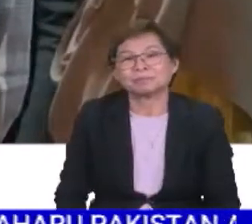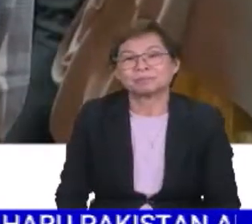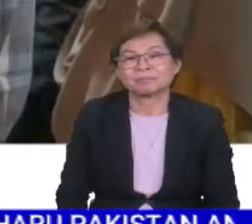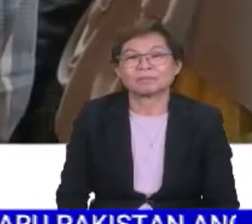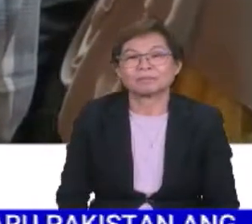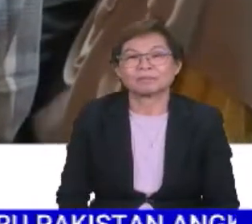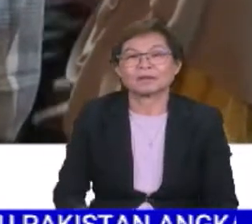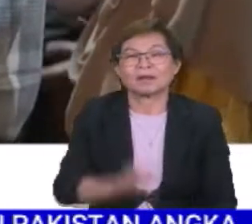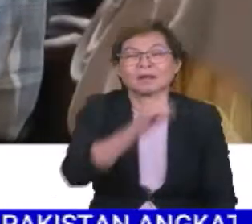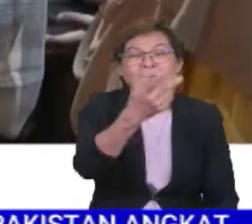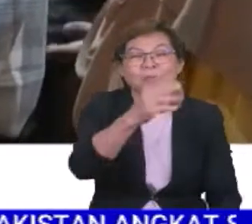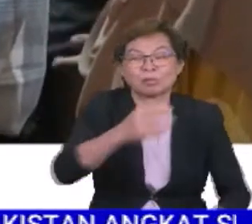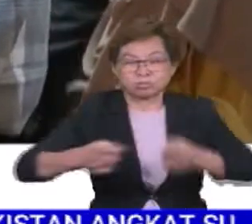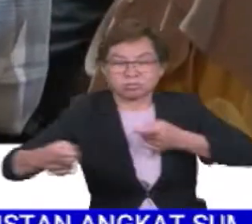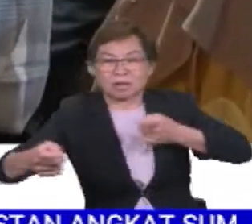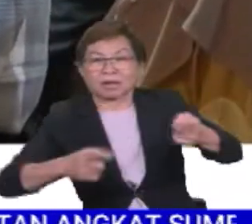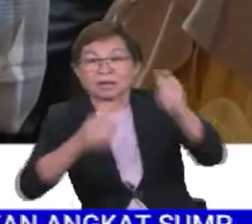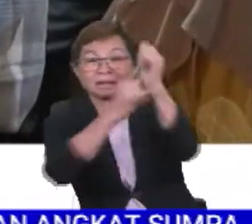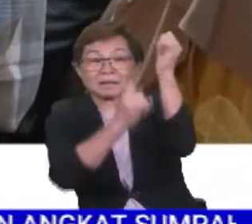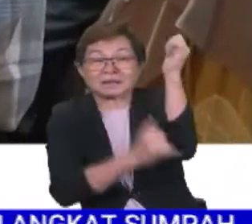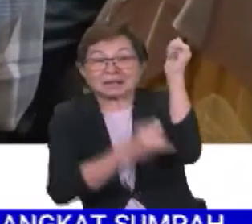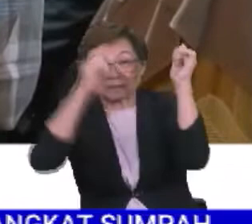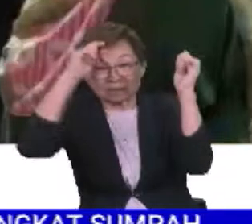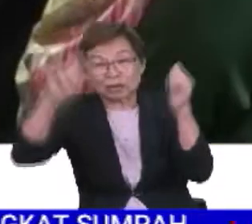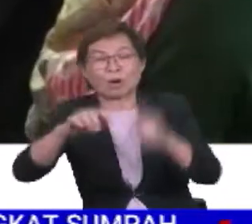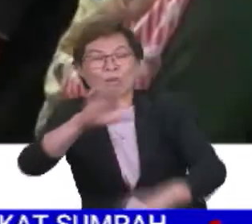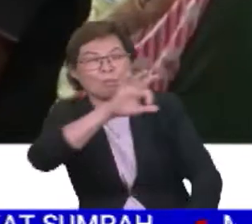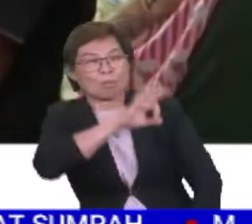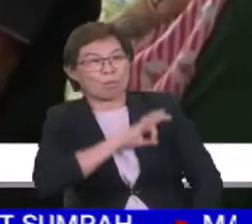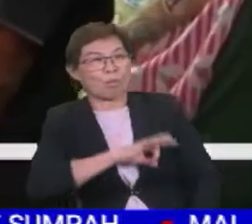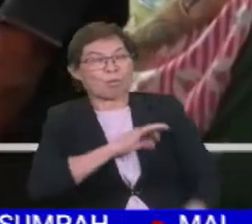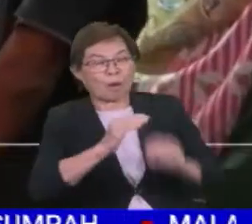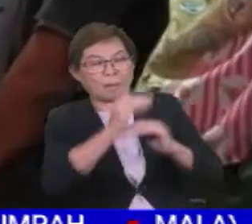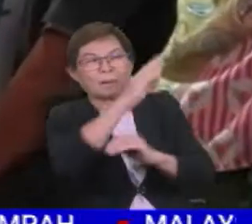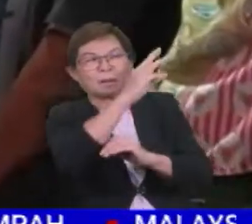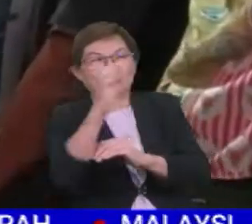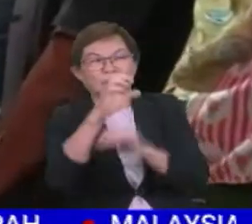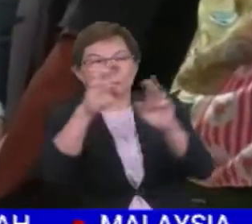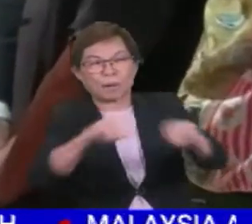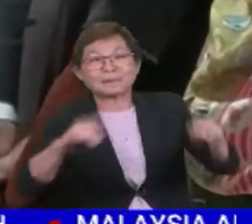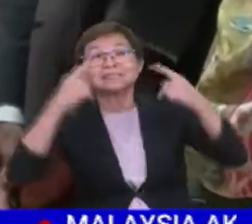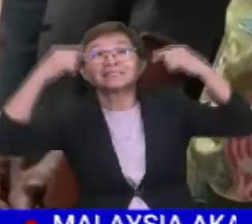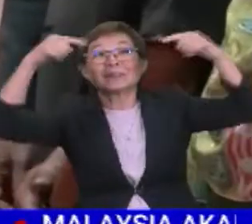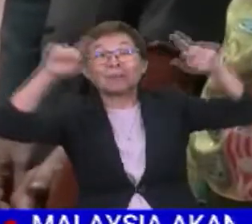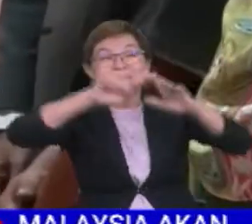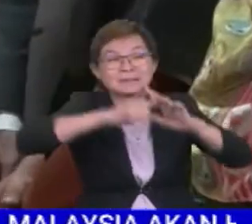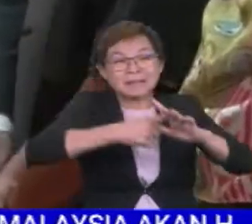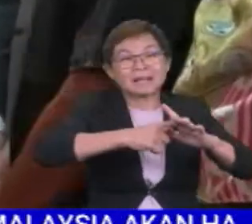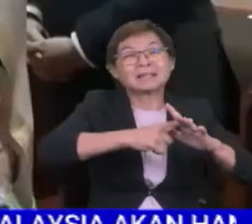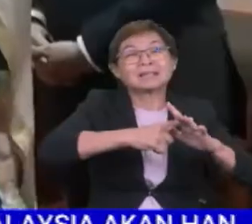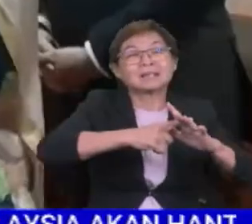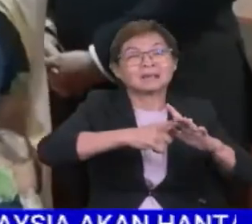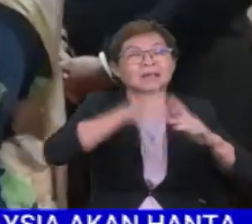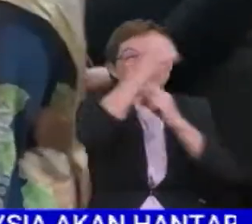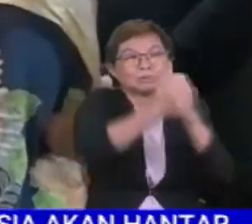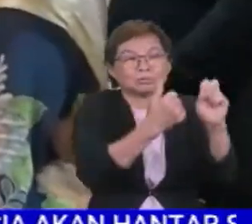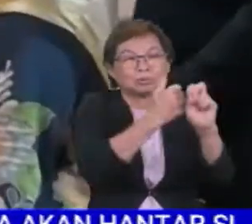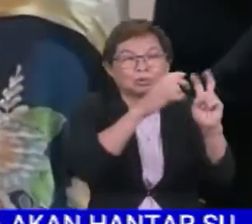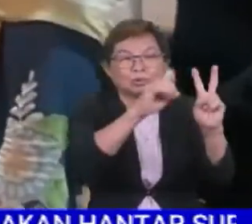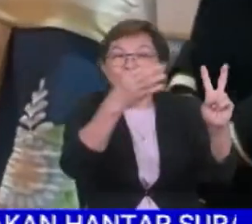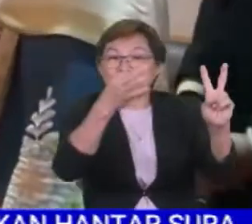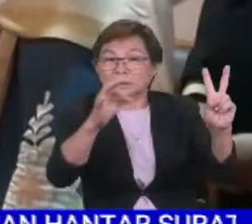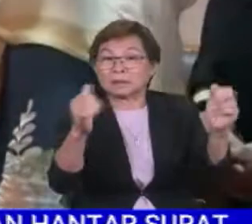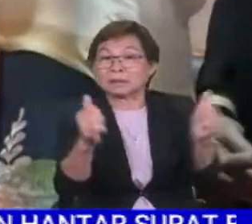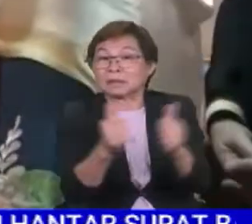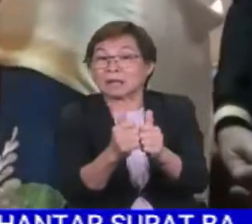script dibawah kendali alasan tengah dunia Telah multimanfaat kode lebih 600 pelajar Cemerlang sejak diperkenalkan pada 2019